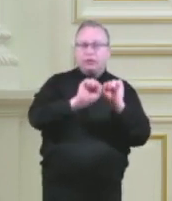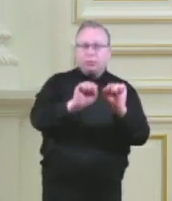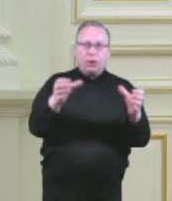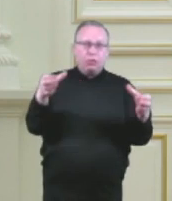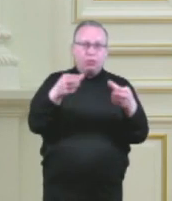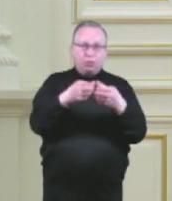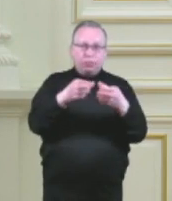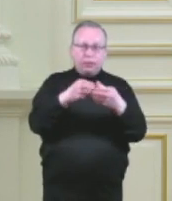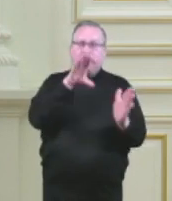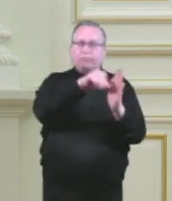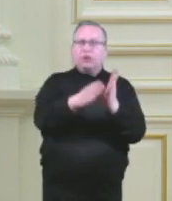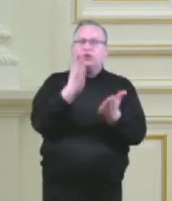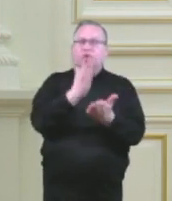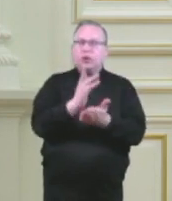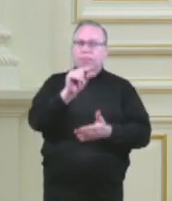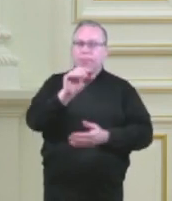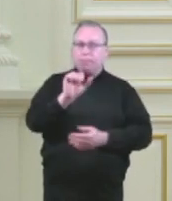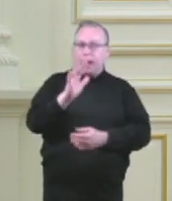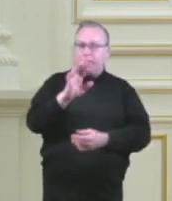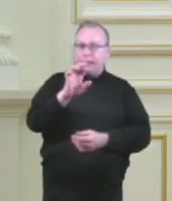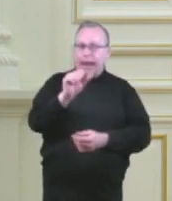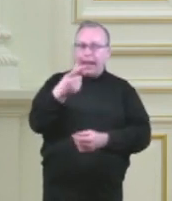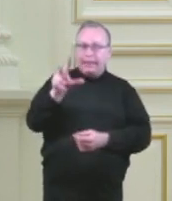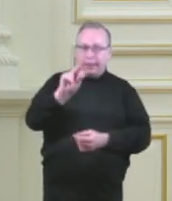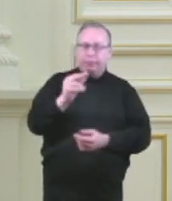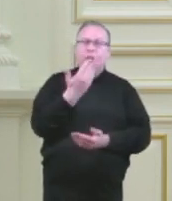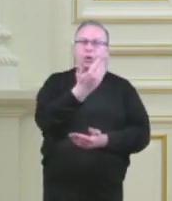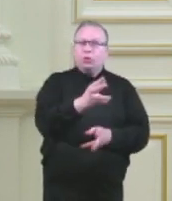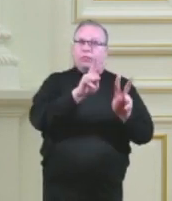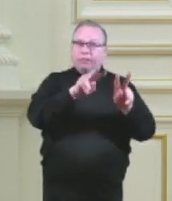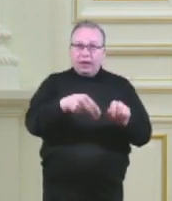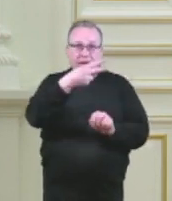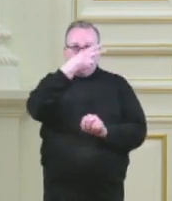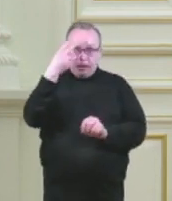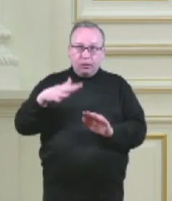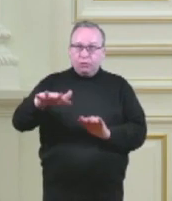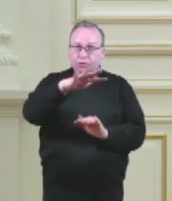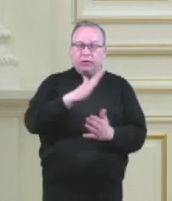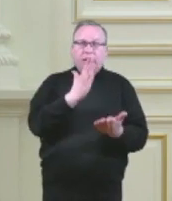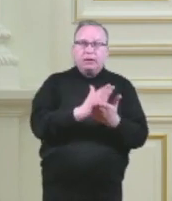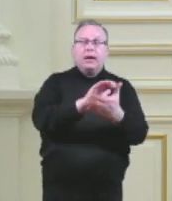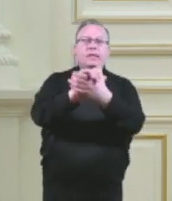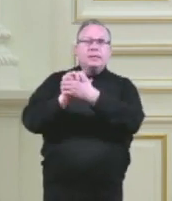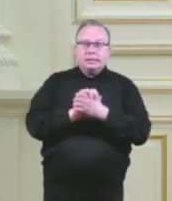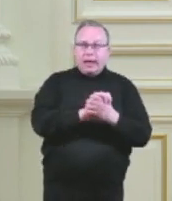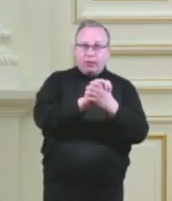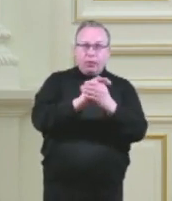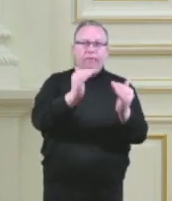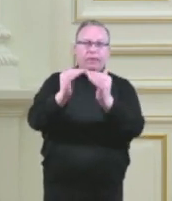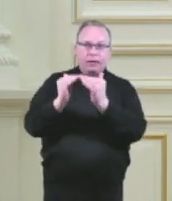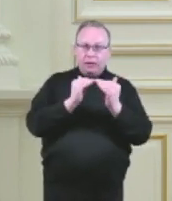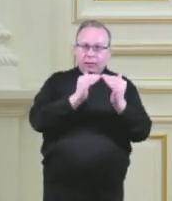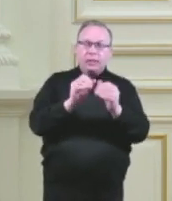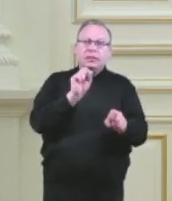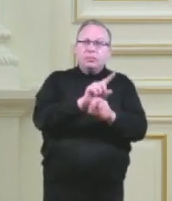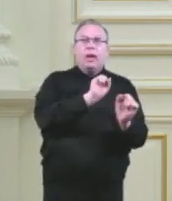grupėje Pabradėje. Jų buvimas mūsų šalies teritorijoje yra sąjungininkų vienybės ir